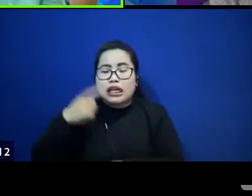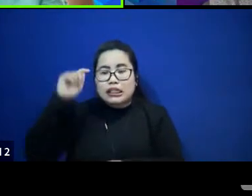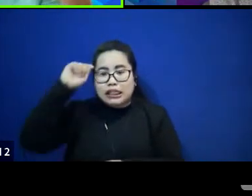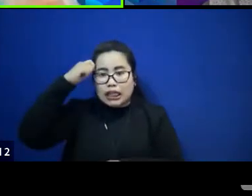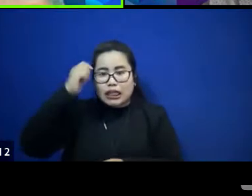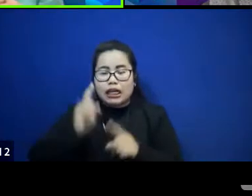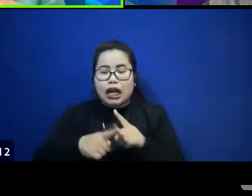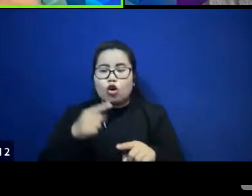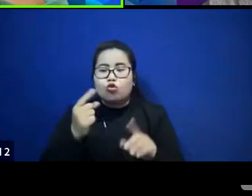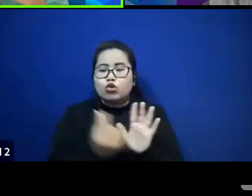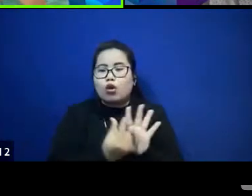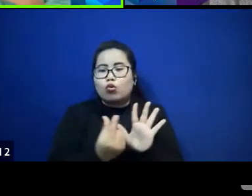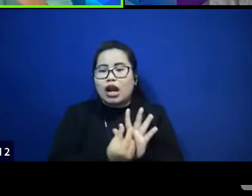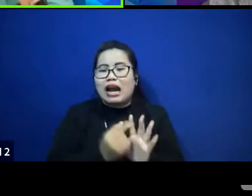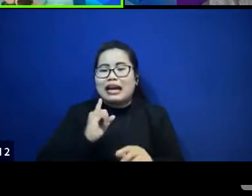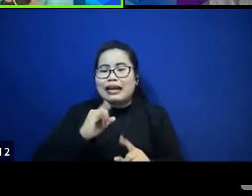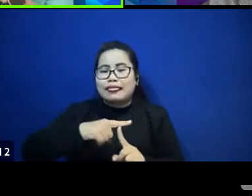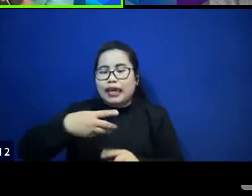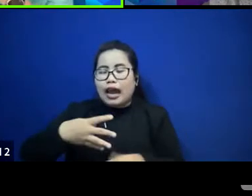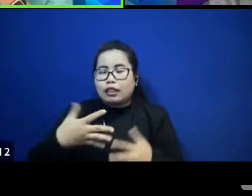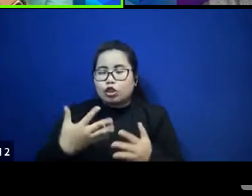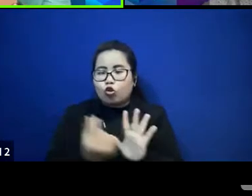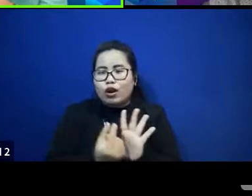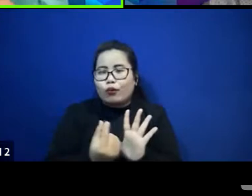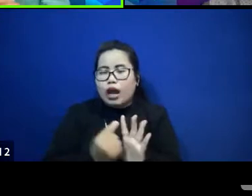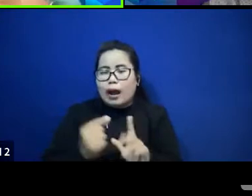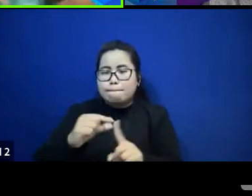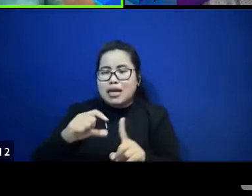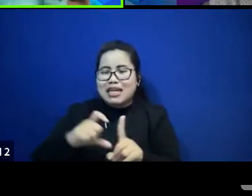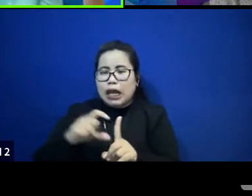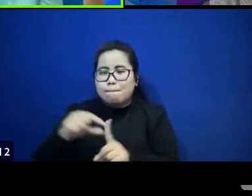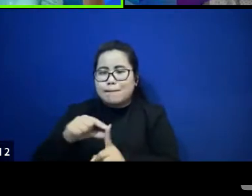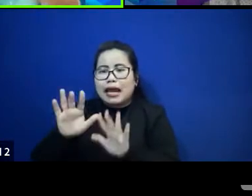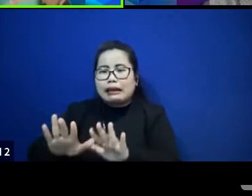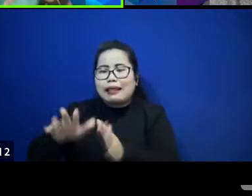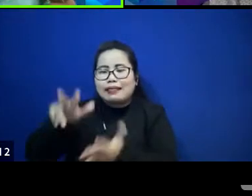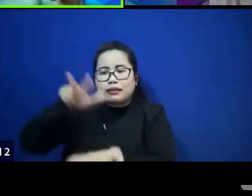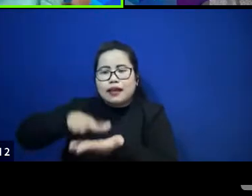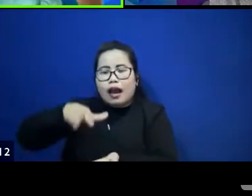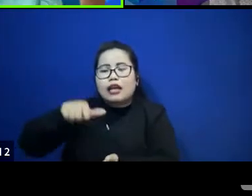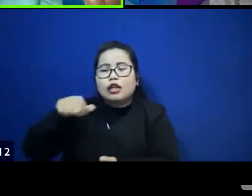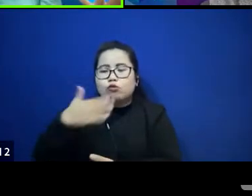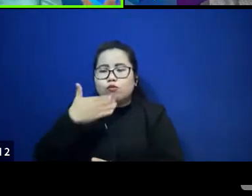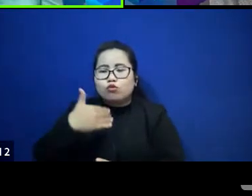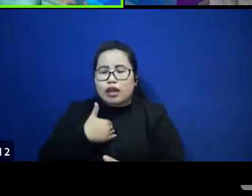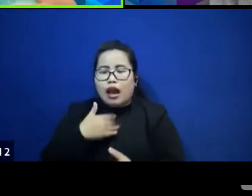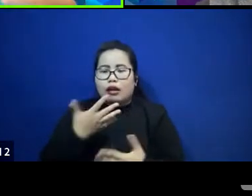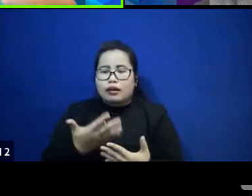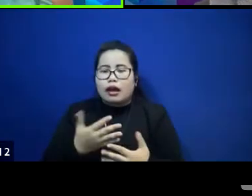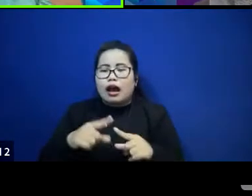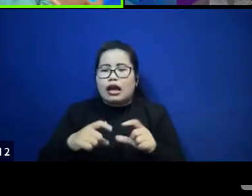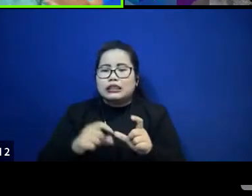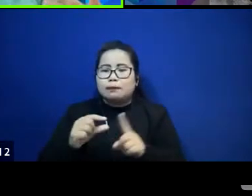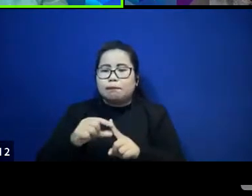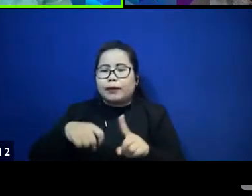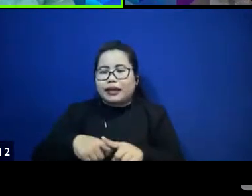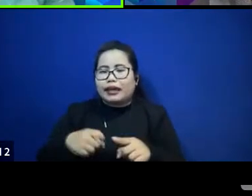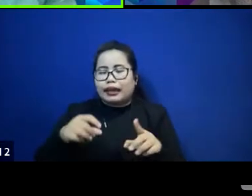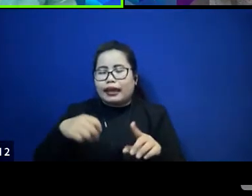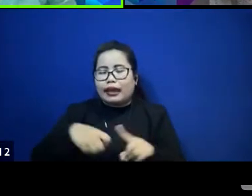bahwa undang-undang ite dan juga undang-undang PDP nanti akan disahkan itu punya aspek ekstrateritorial dan